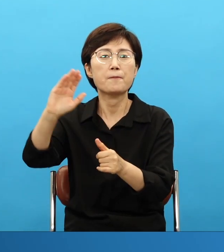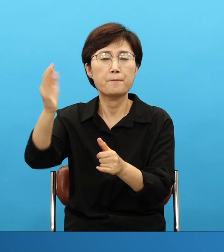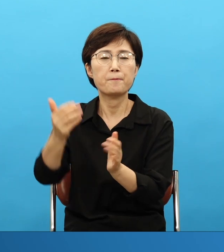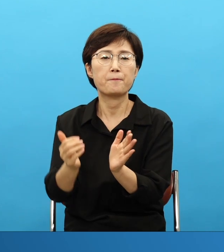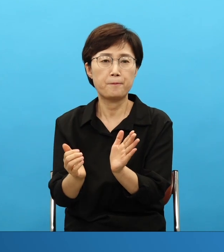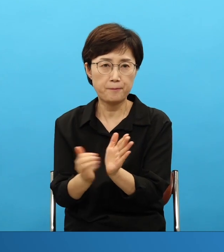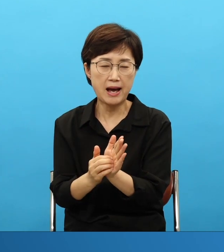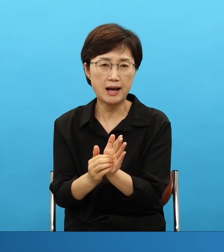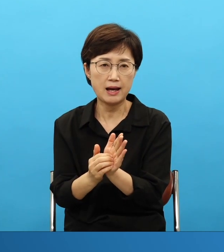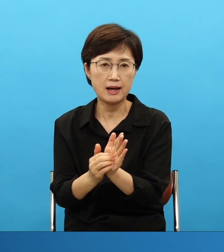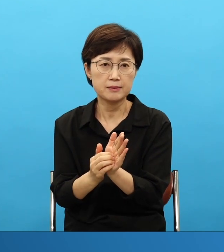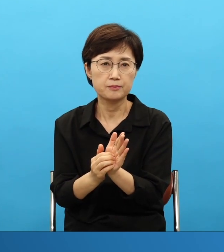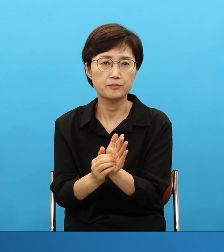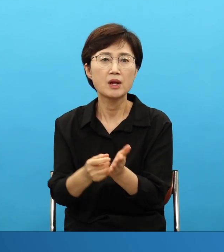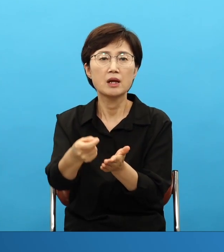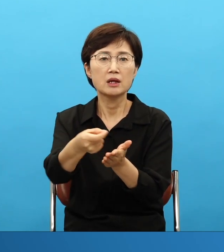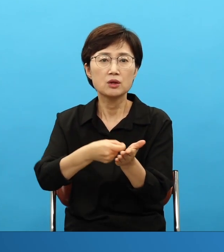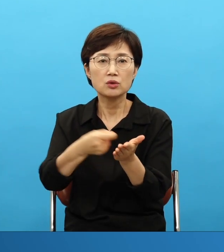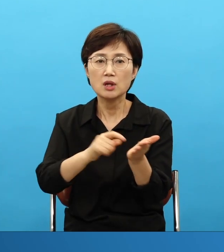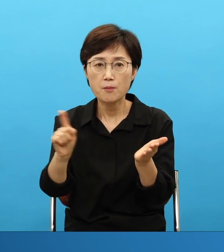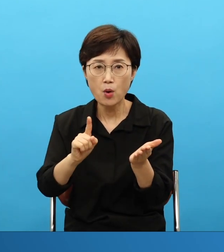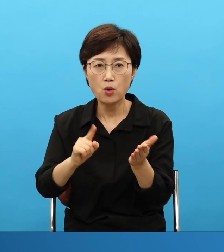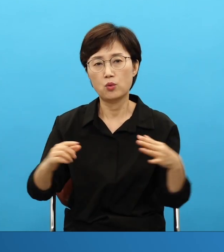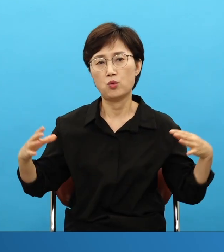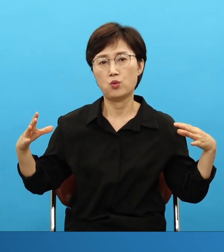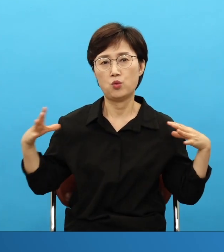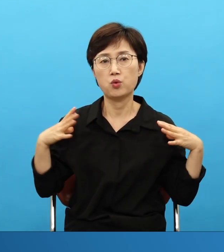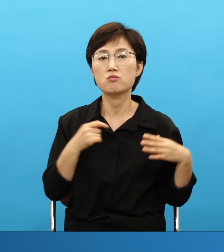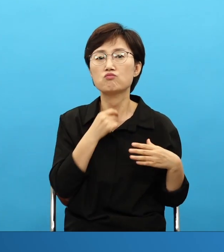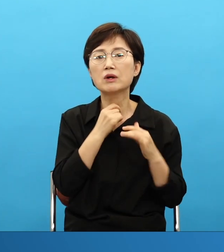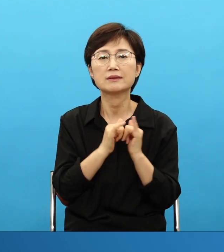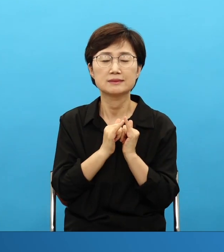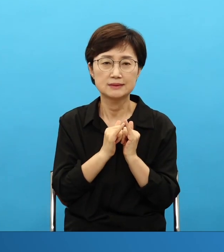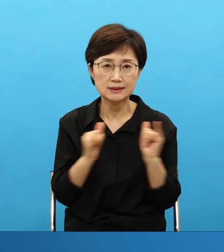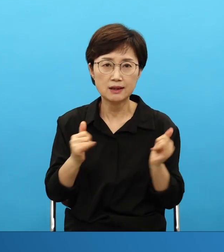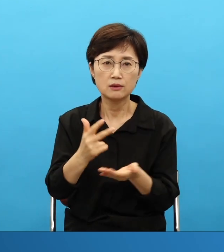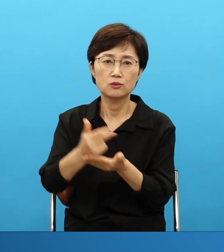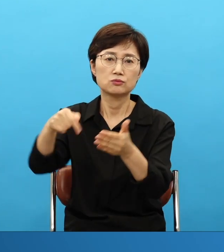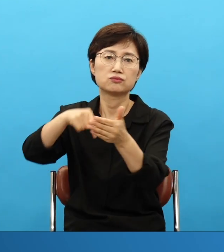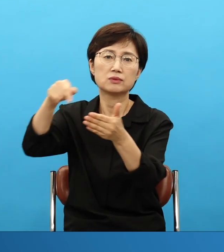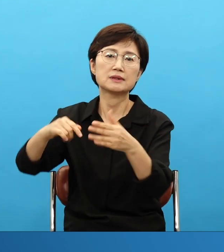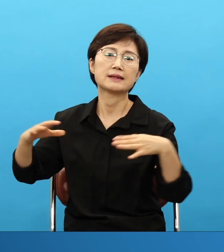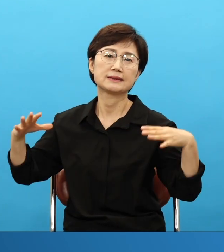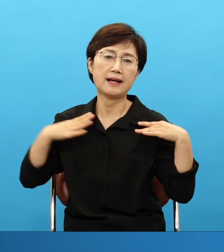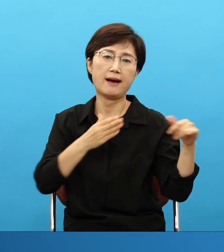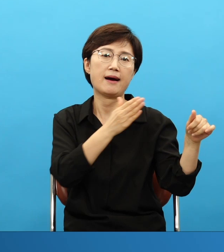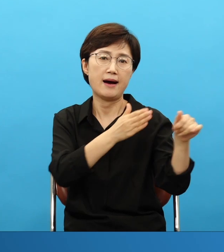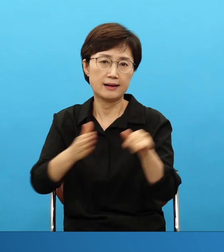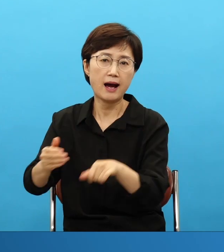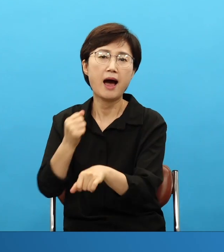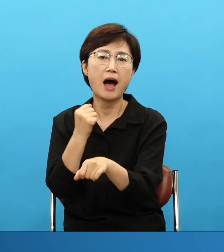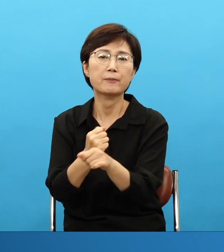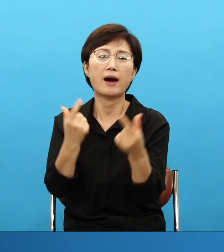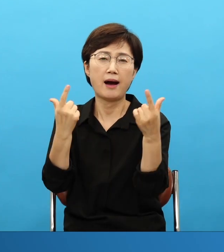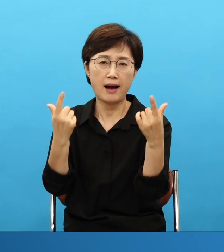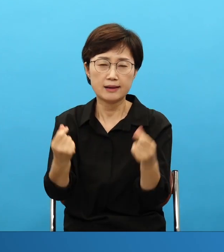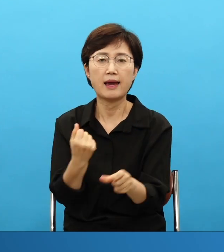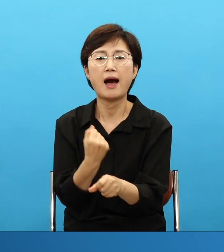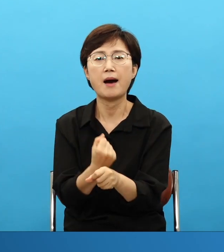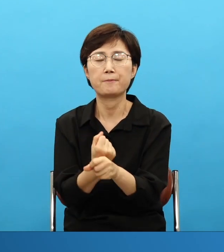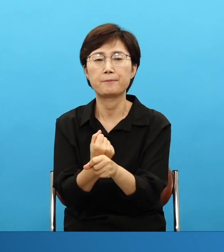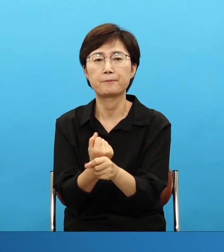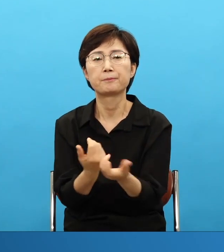거룩함과 구함이 되셨으니 기록된 바 자랑하는 자는 주 안에서 자랑과 같게